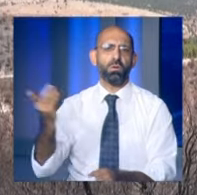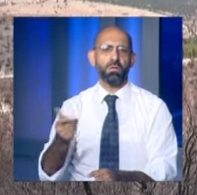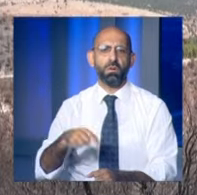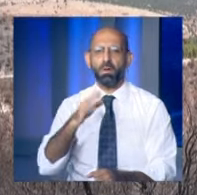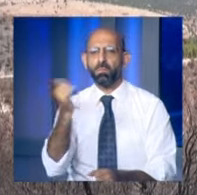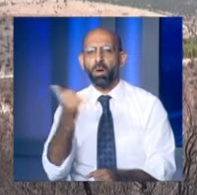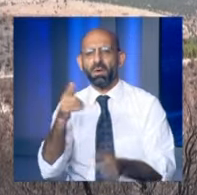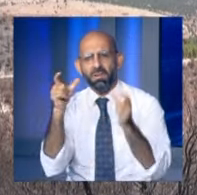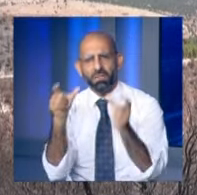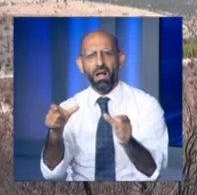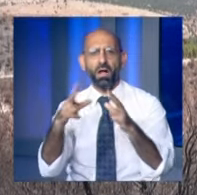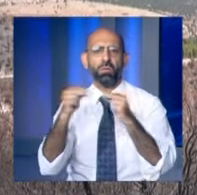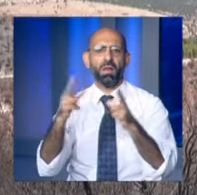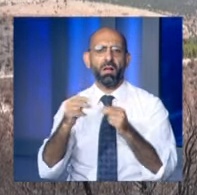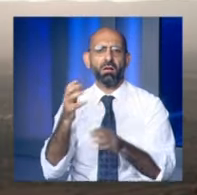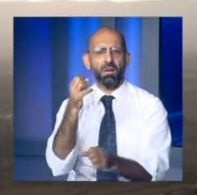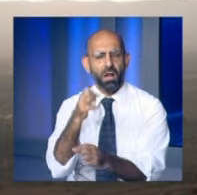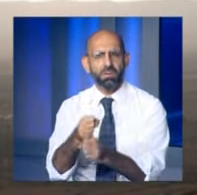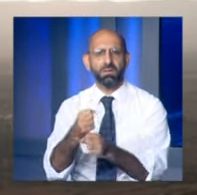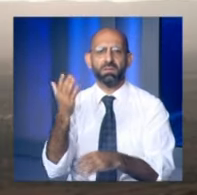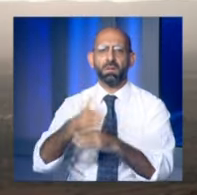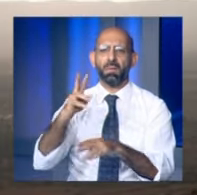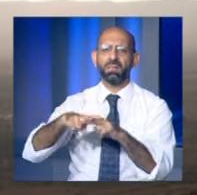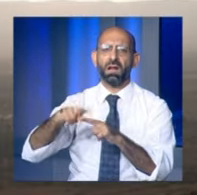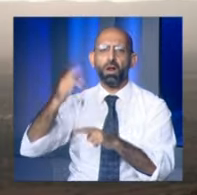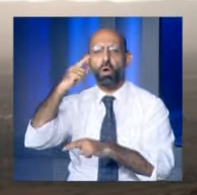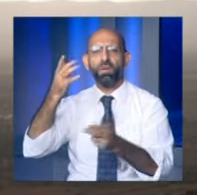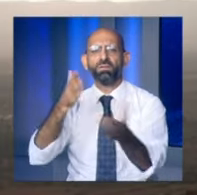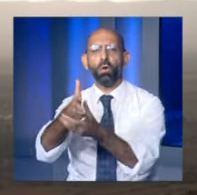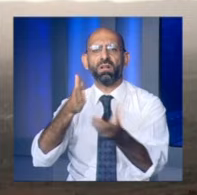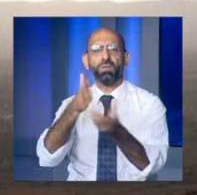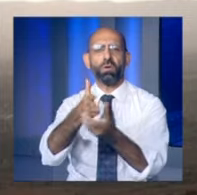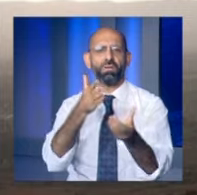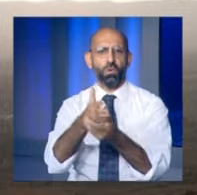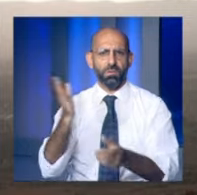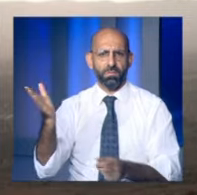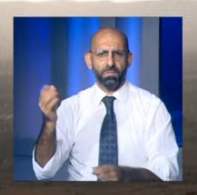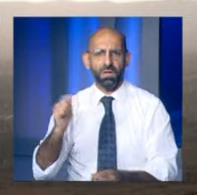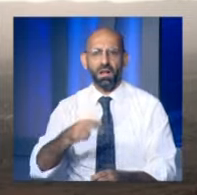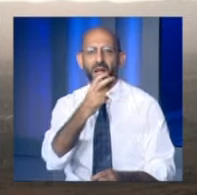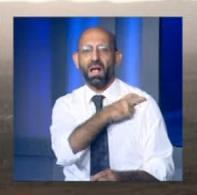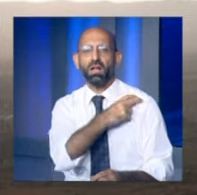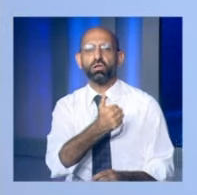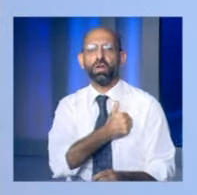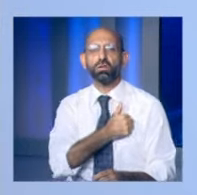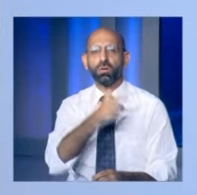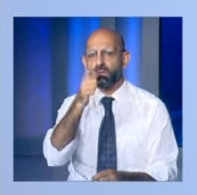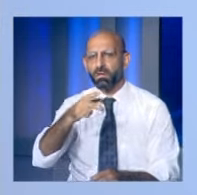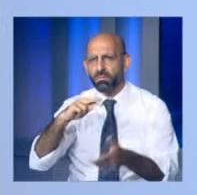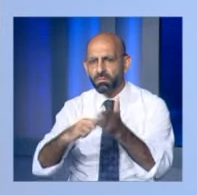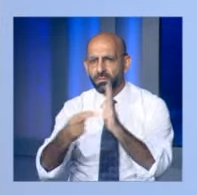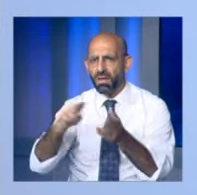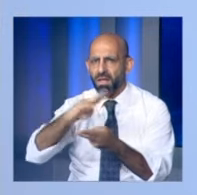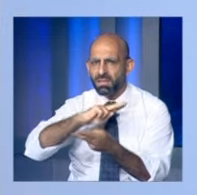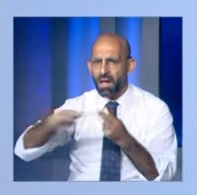عدوان بري سيقوم الجيش بواجبه المتمثل بالدفاع عن وطنه ومواجهة العدوان. وقد تحدث قائد الجيش